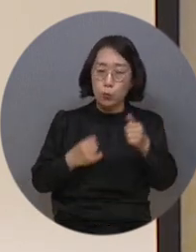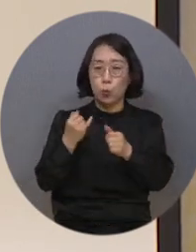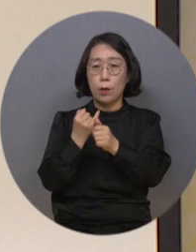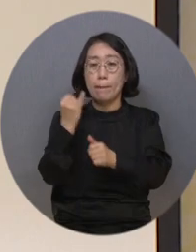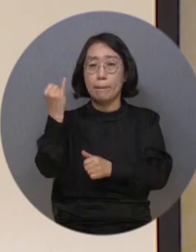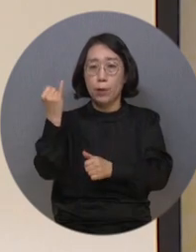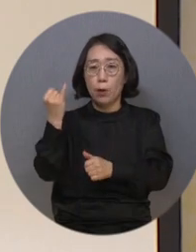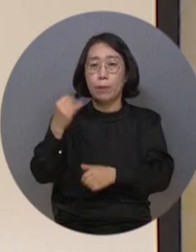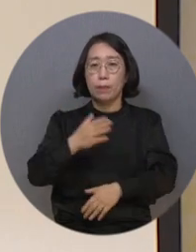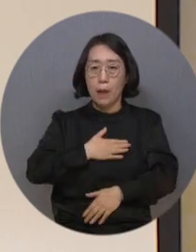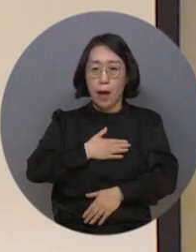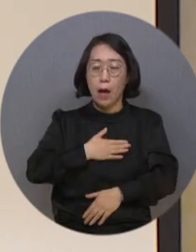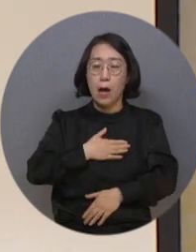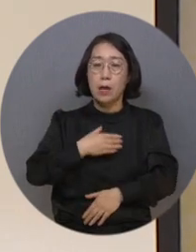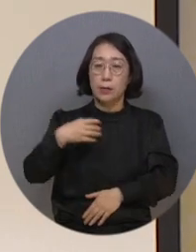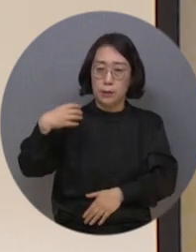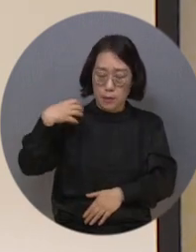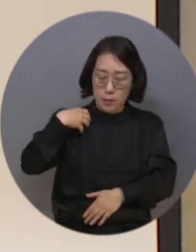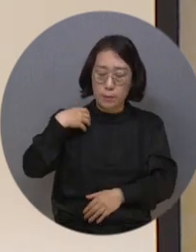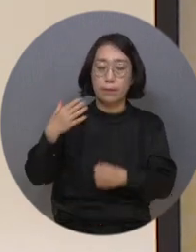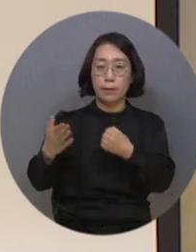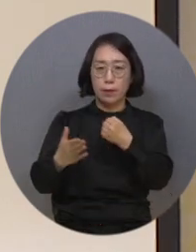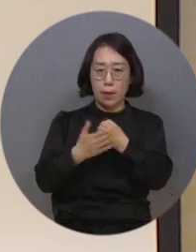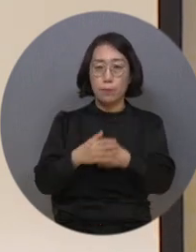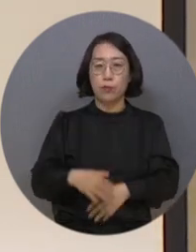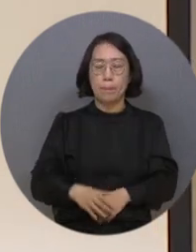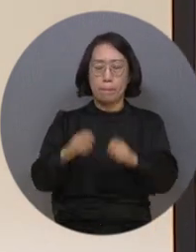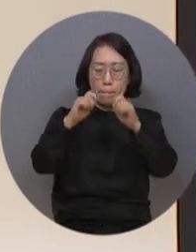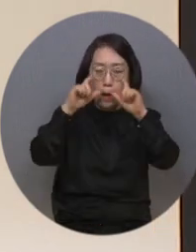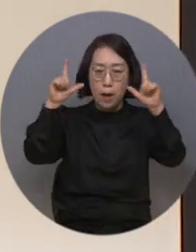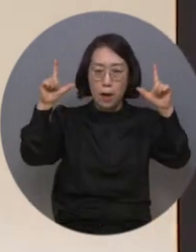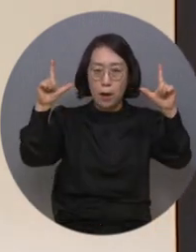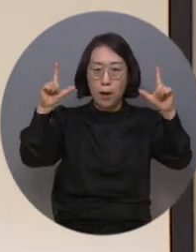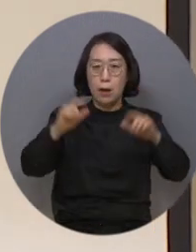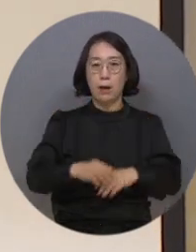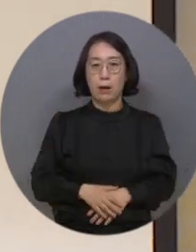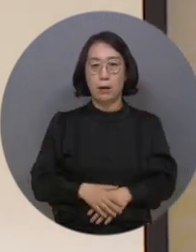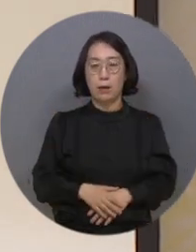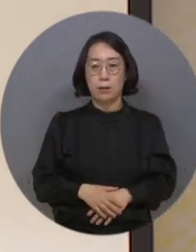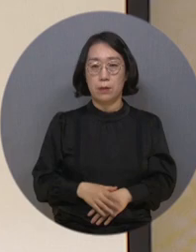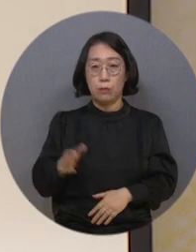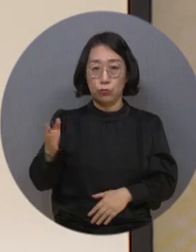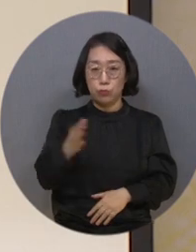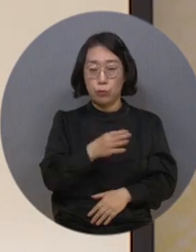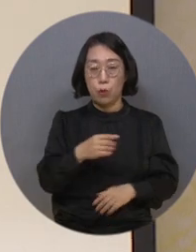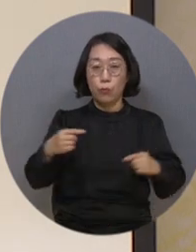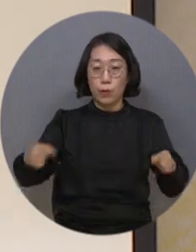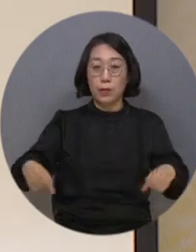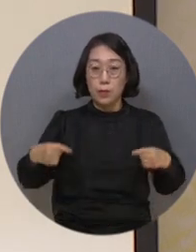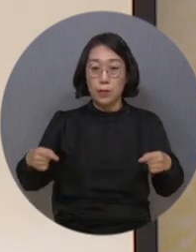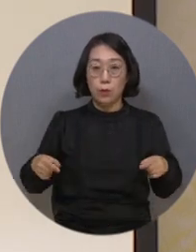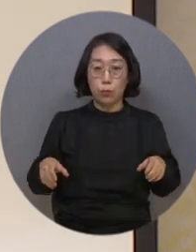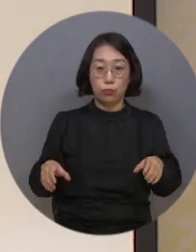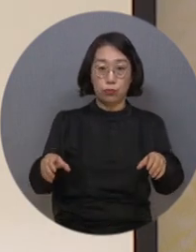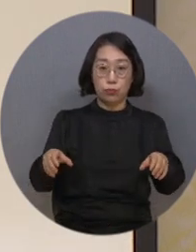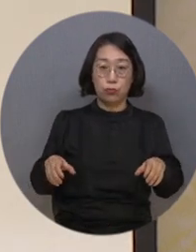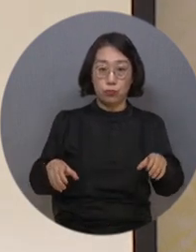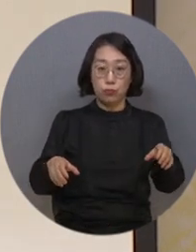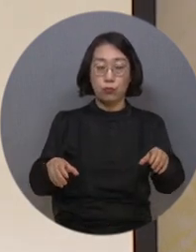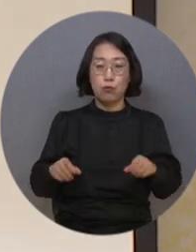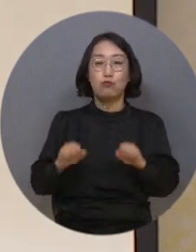비로소 알게 된 거예요. 그때부터 저는 휠체어 테니스라는 것을 만나게